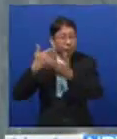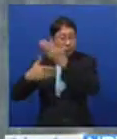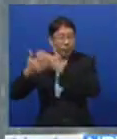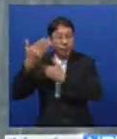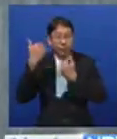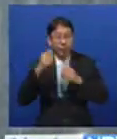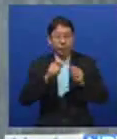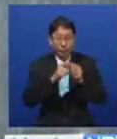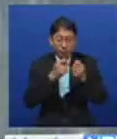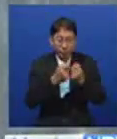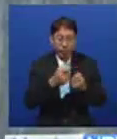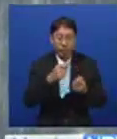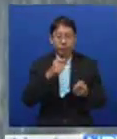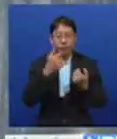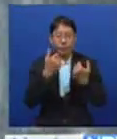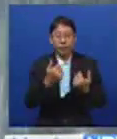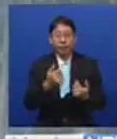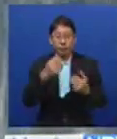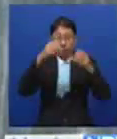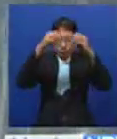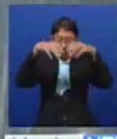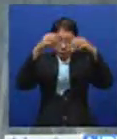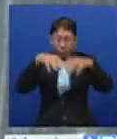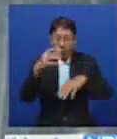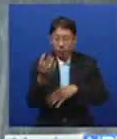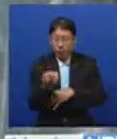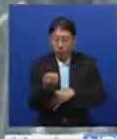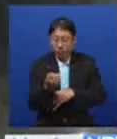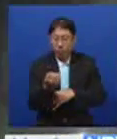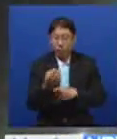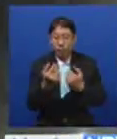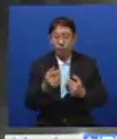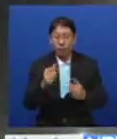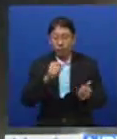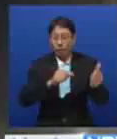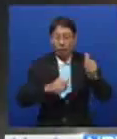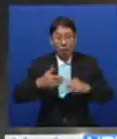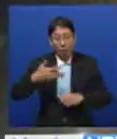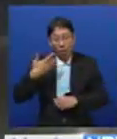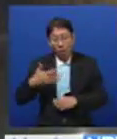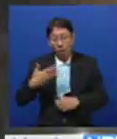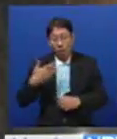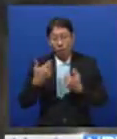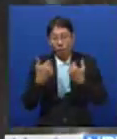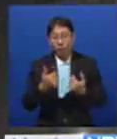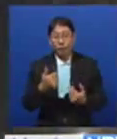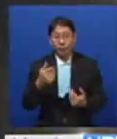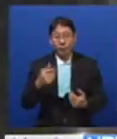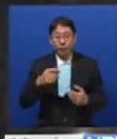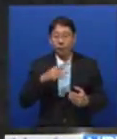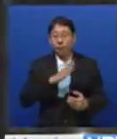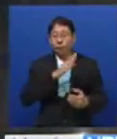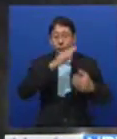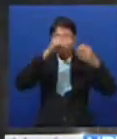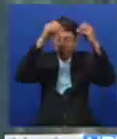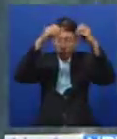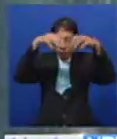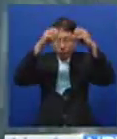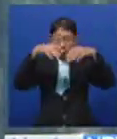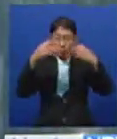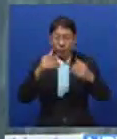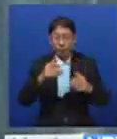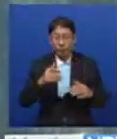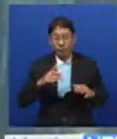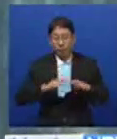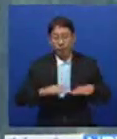คะในพื้นที่อำเภอสวรรคโลกได้มีฝนตกลงมาน้อยมากแล้วก็อากาศร้อนอบอ้าวเมื่อมาฝนตกลงนะคะก็จึงได้ออกม